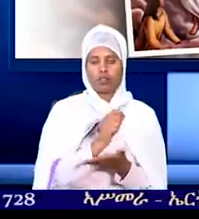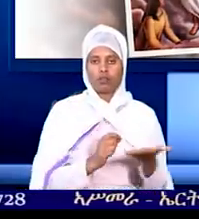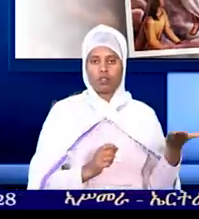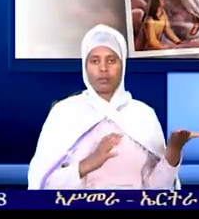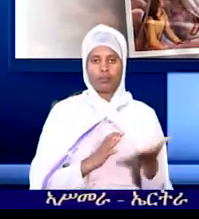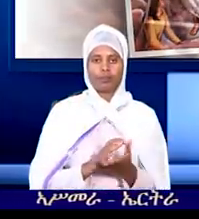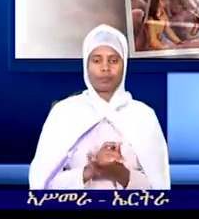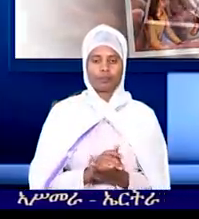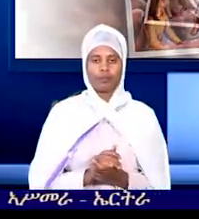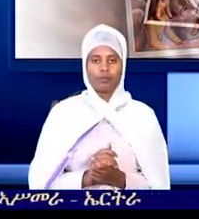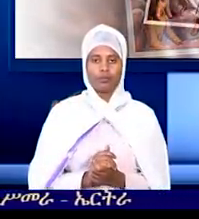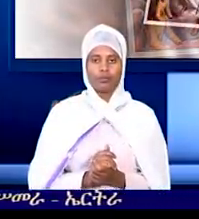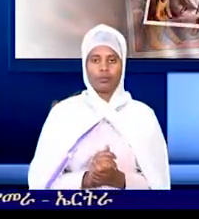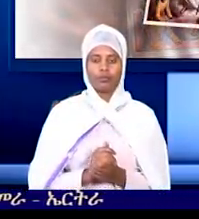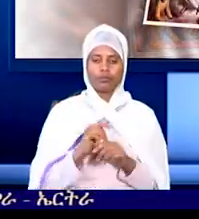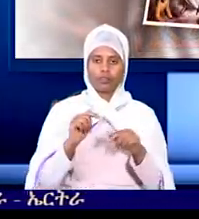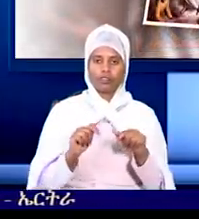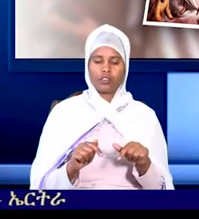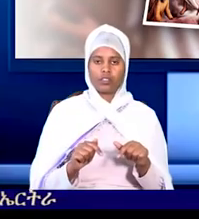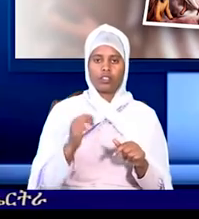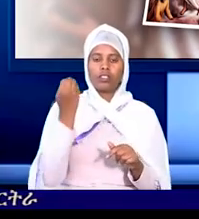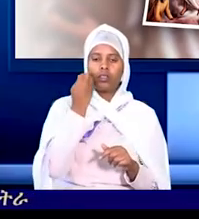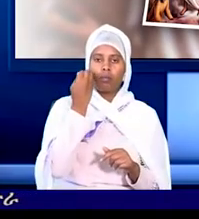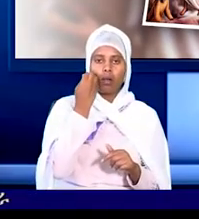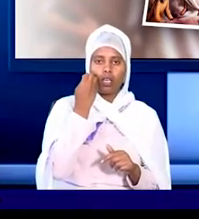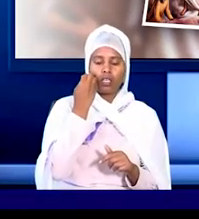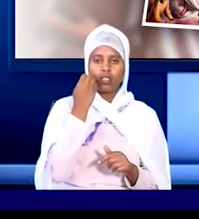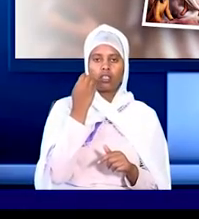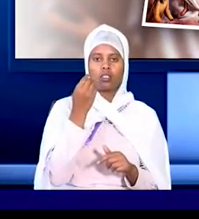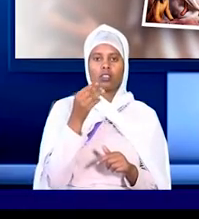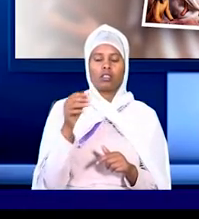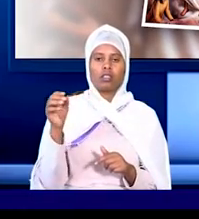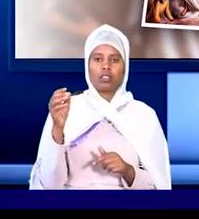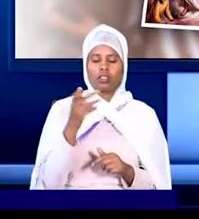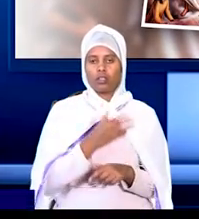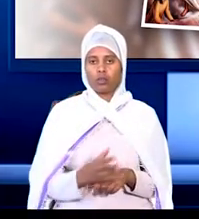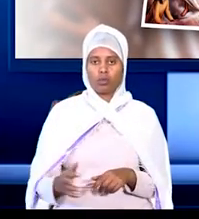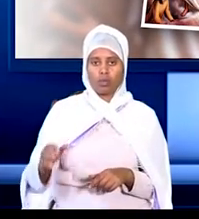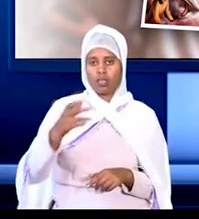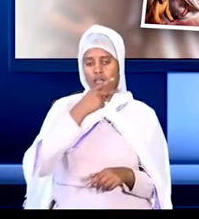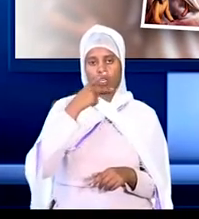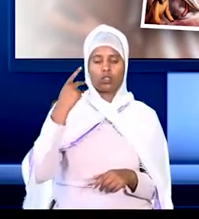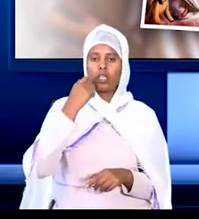قراسيس قليت أوو زلا حجي ناي ما يردانس